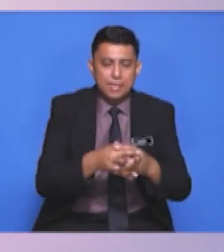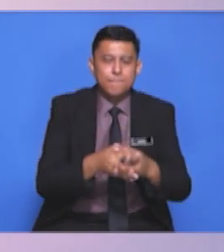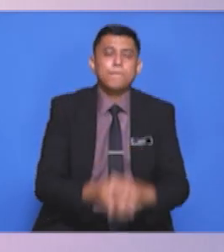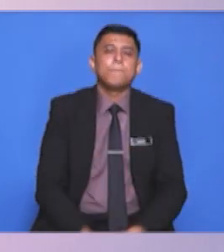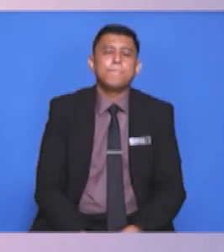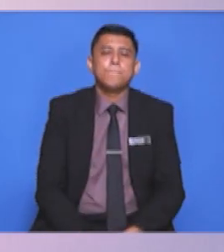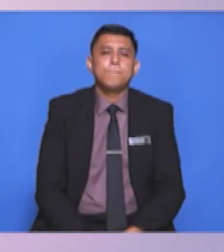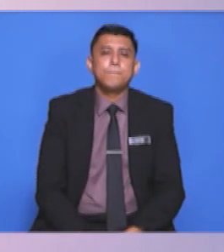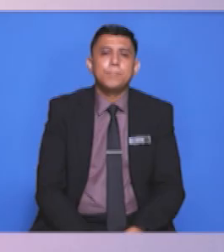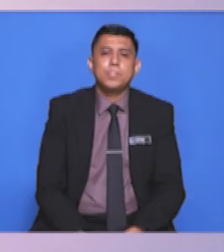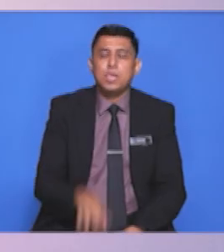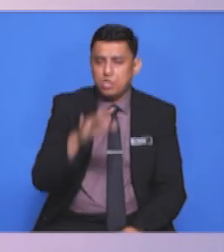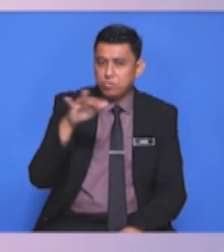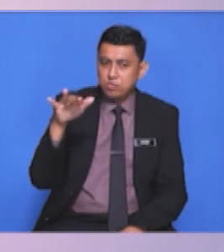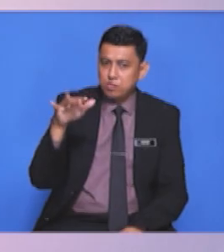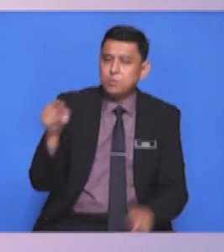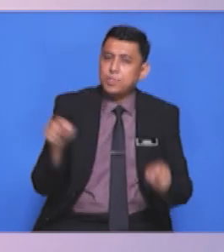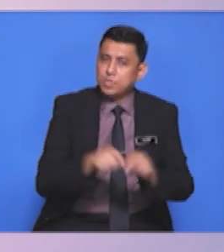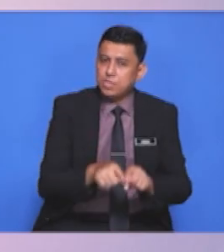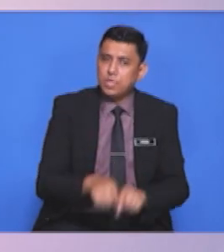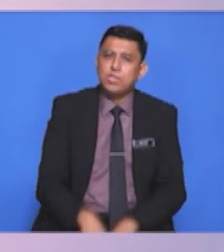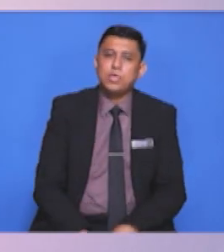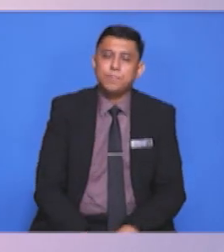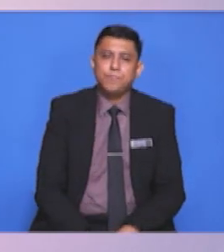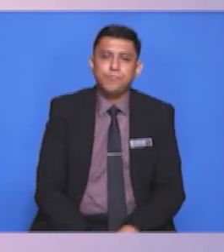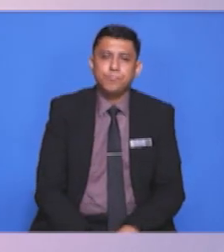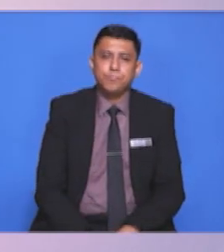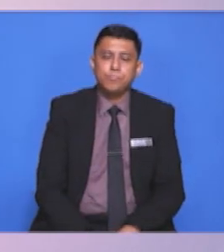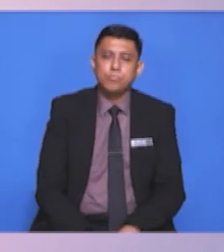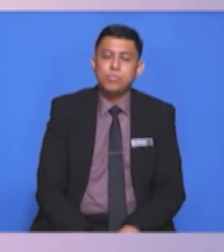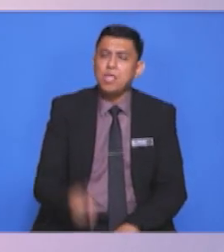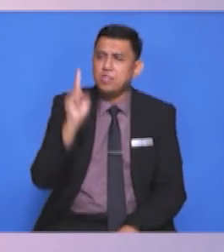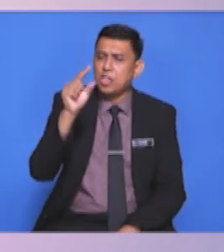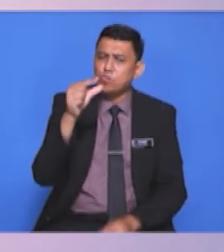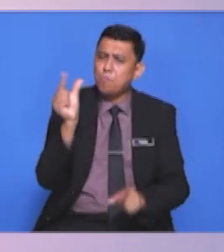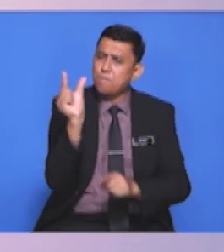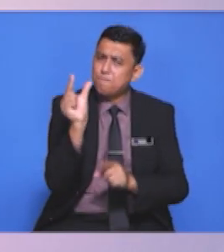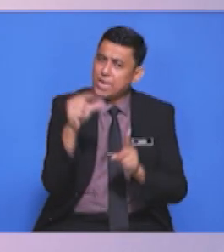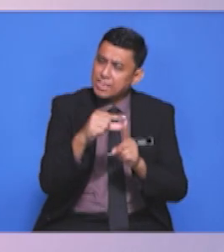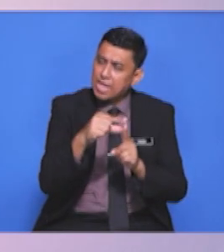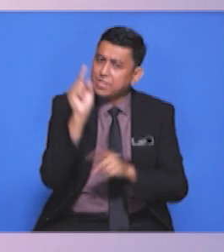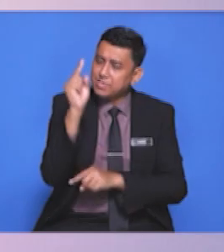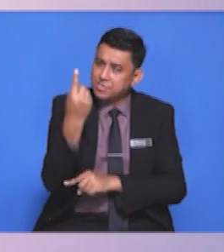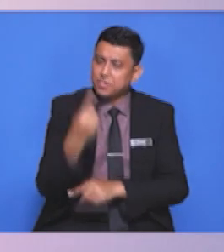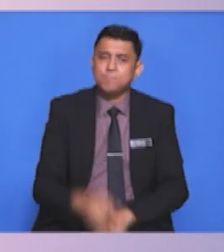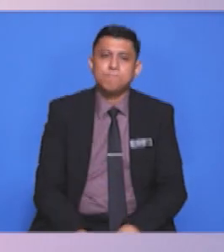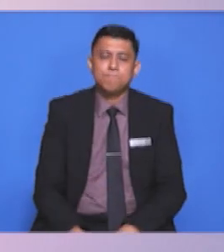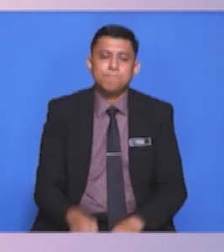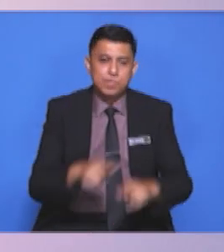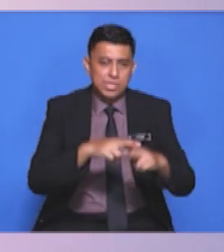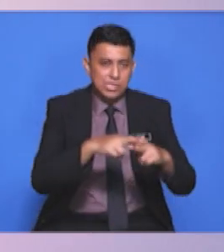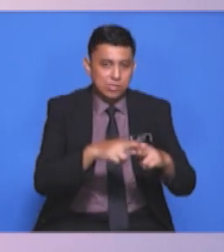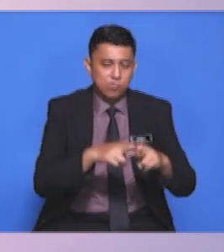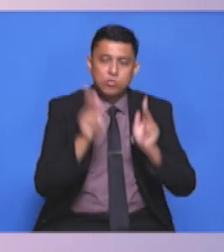diejek seperti ini yaitu satu perkataan rumusnya